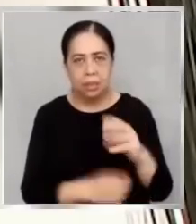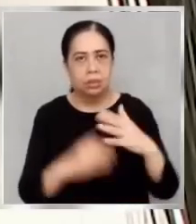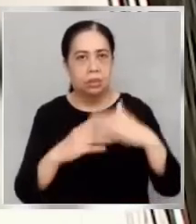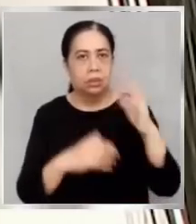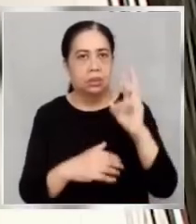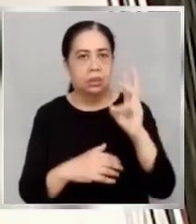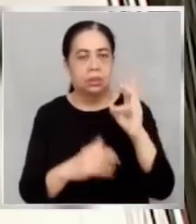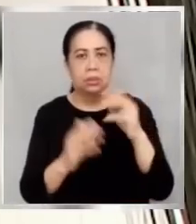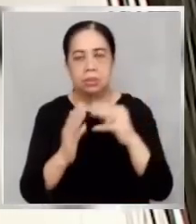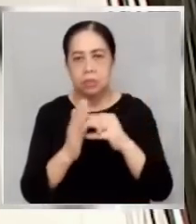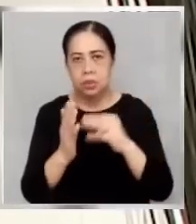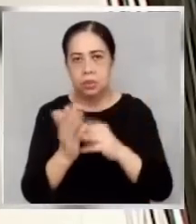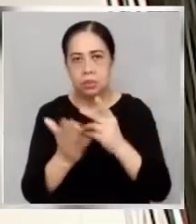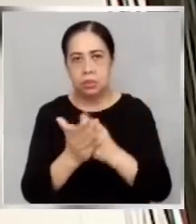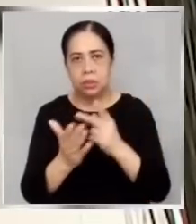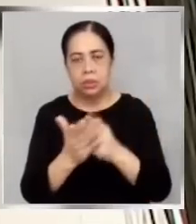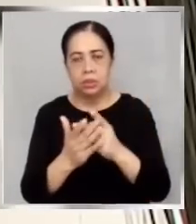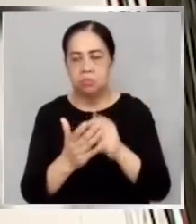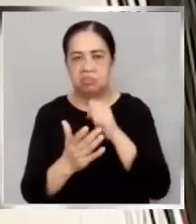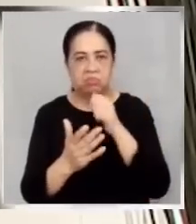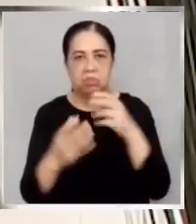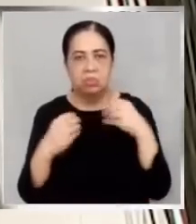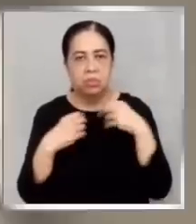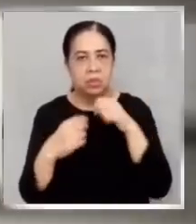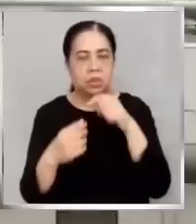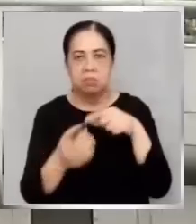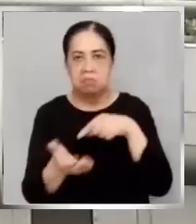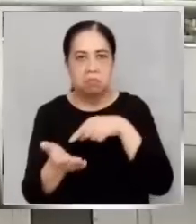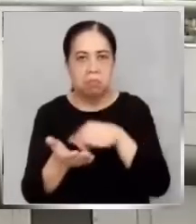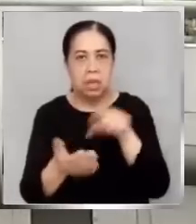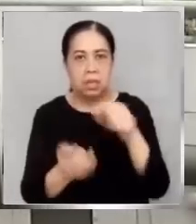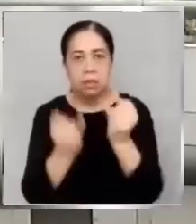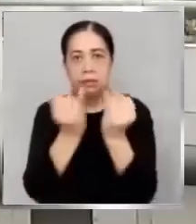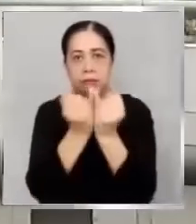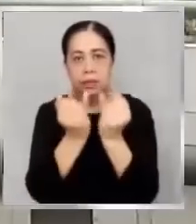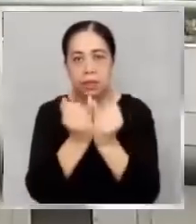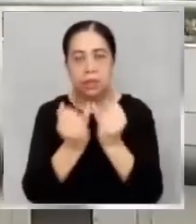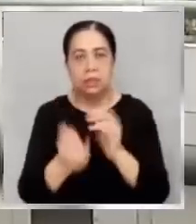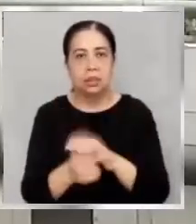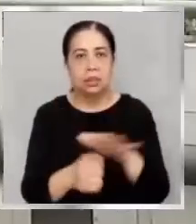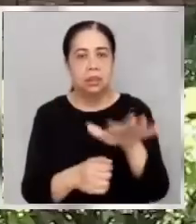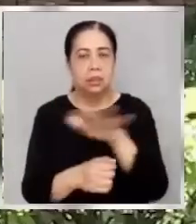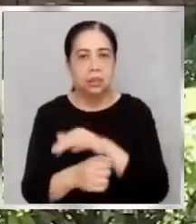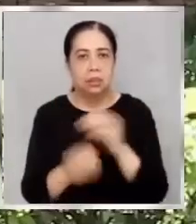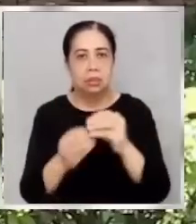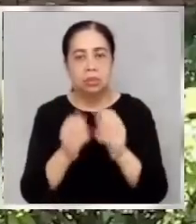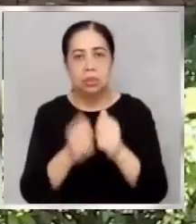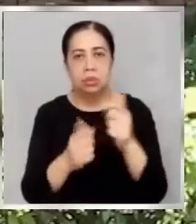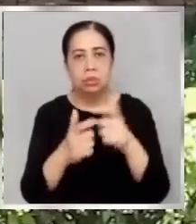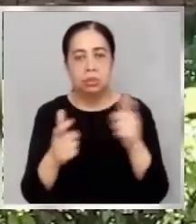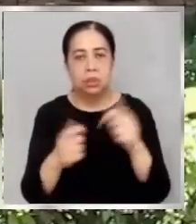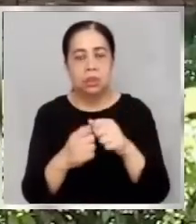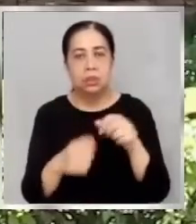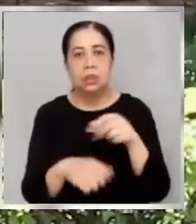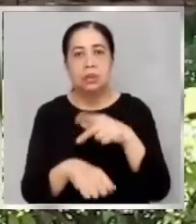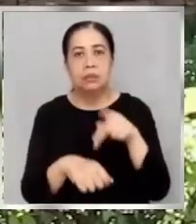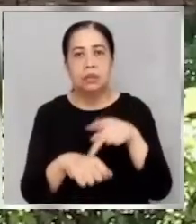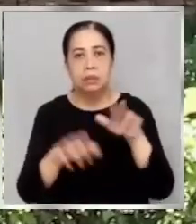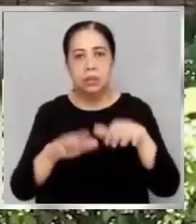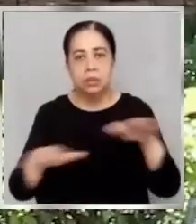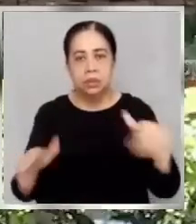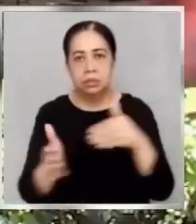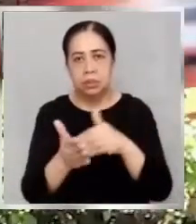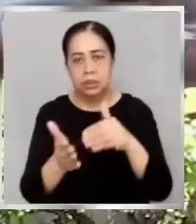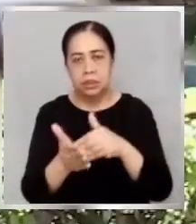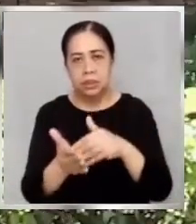pesos naman ang denied o hindi na talaga babayaran ng PhilHealth. Sa mga yan, pinakamalaki ang sa Philippine Children's Medical Center o